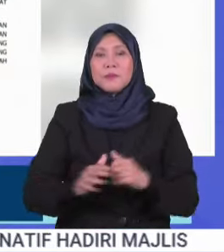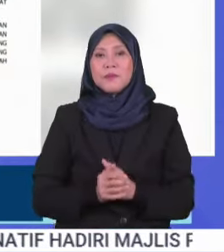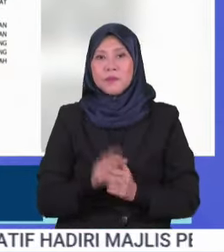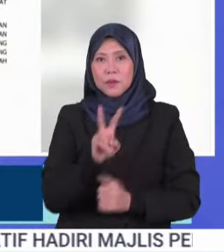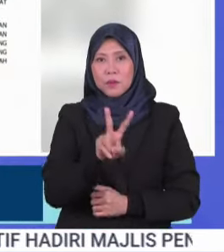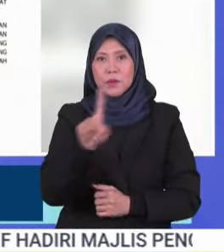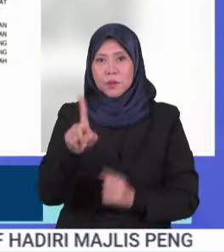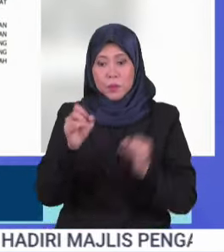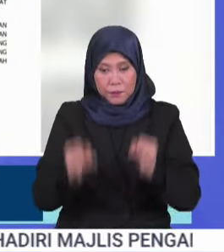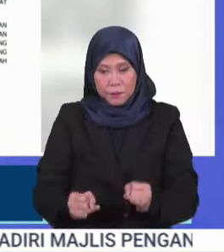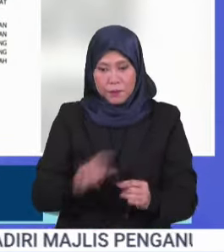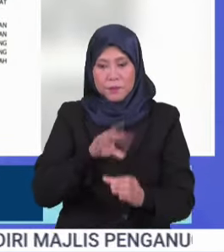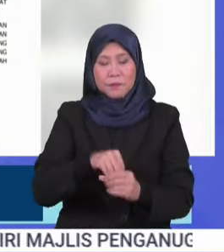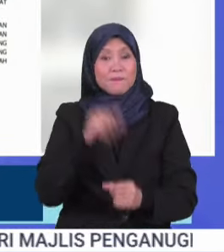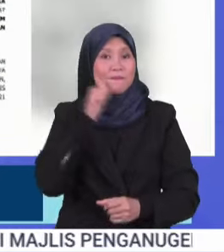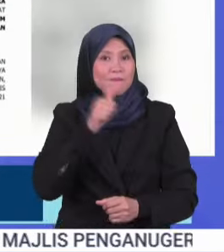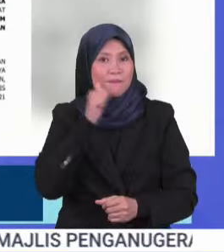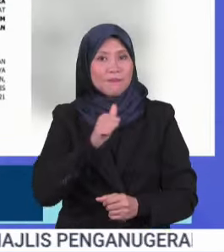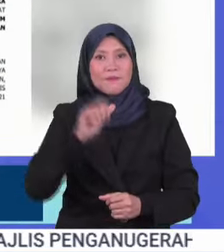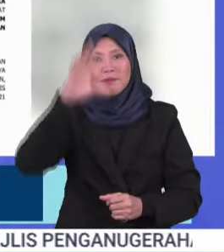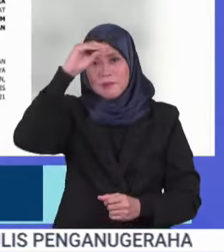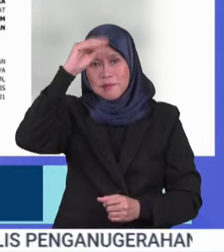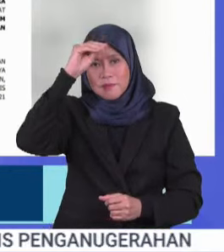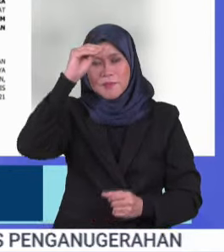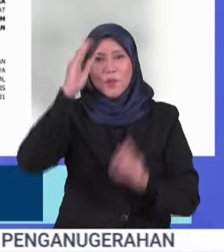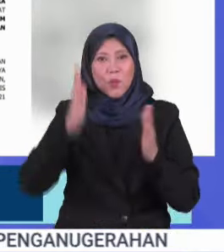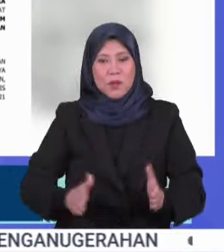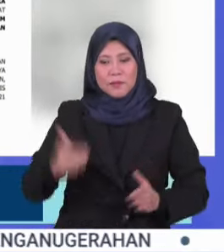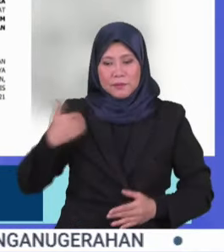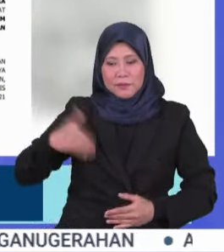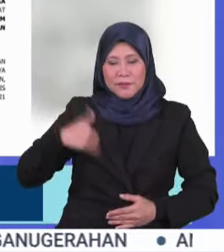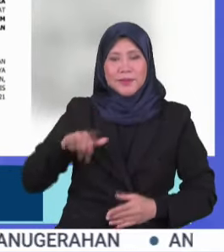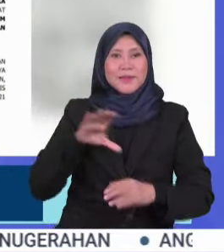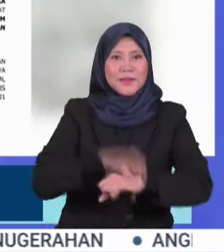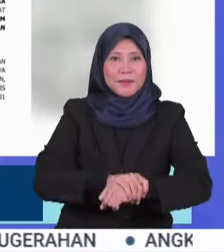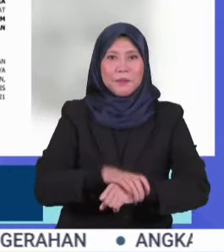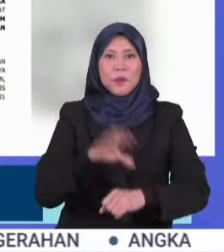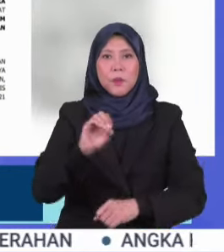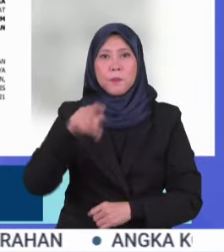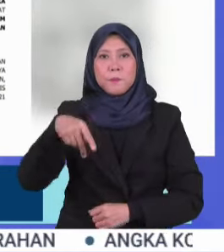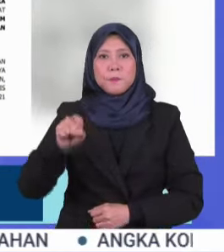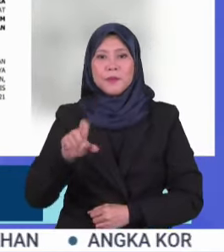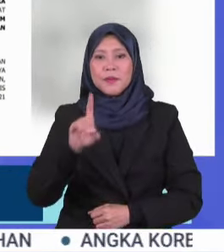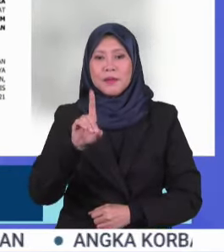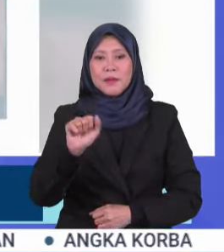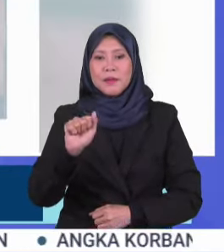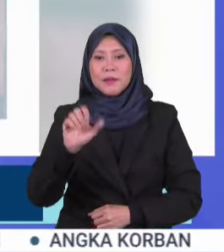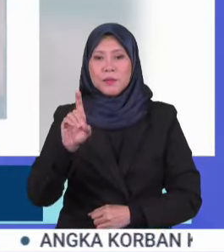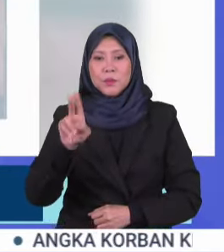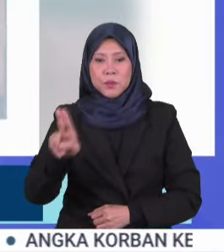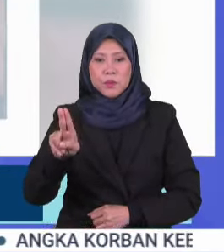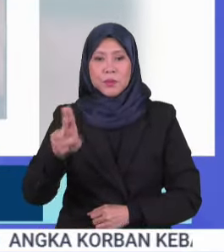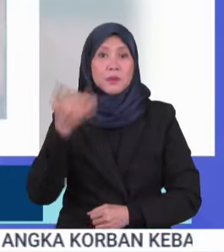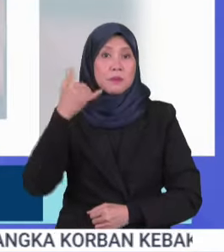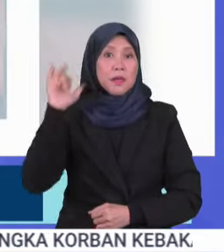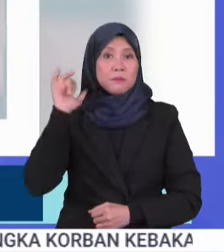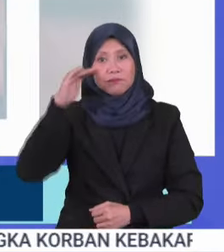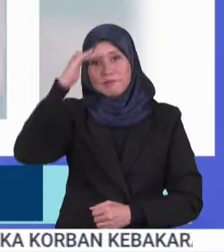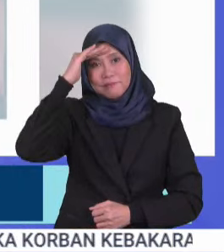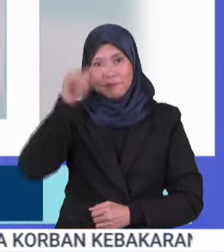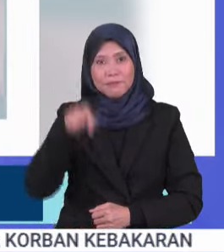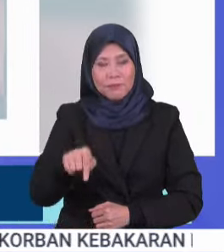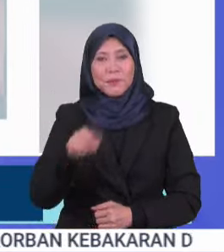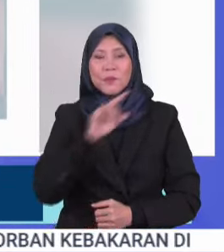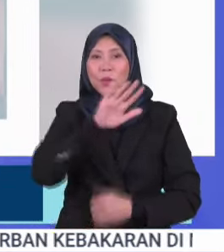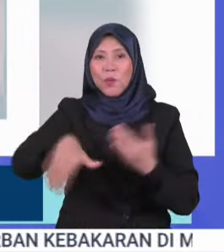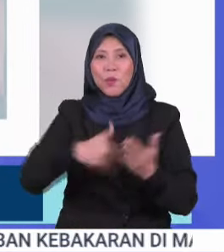21 individu termasuk dua wanita dan seorang lelaki warga asing ditahan menerusi Op Dadu khas di Johor semalam. Ketua Polis Johor